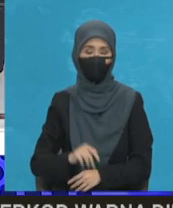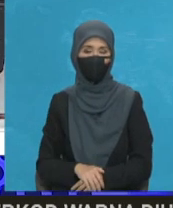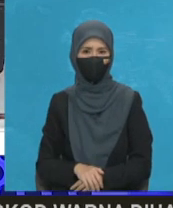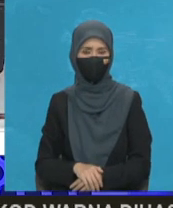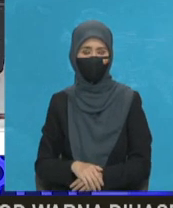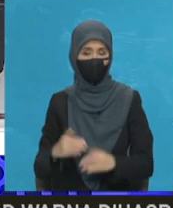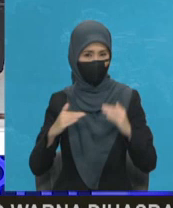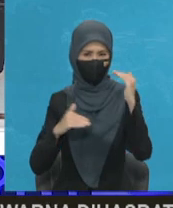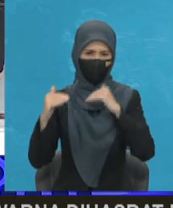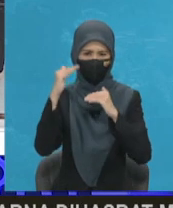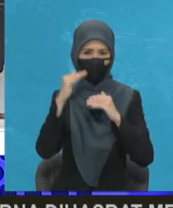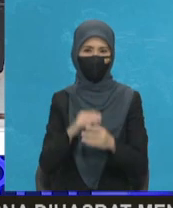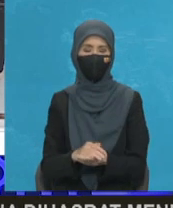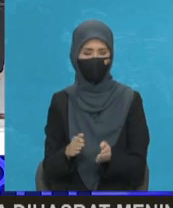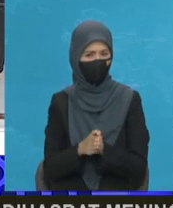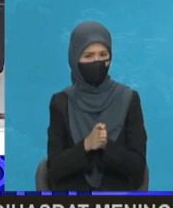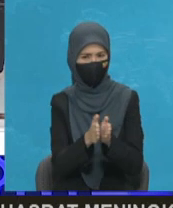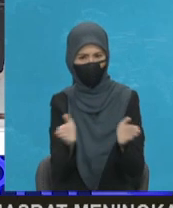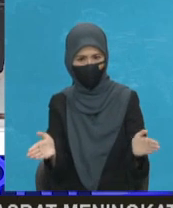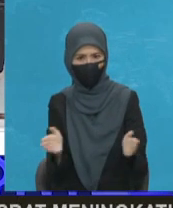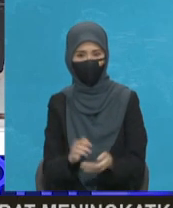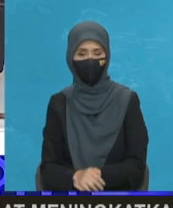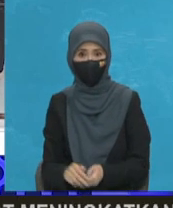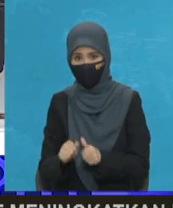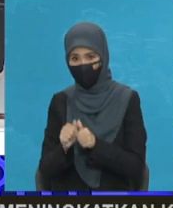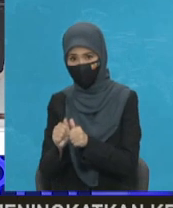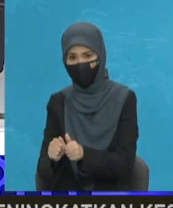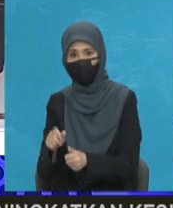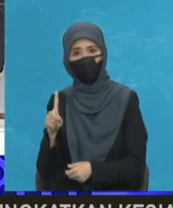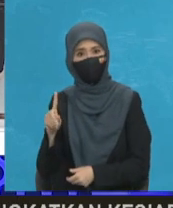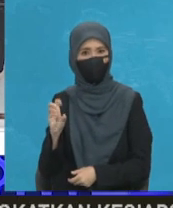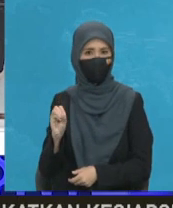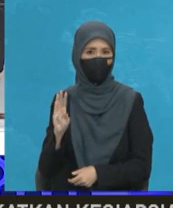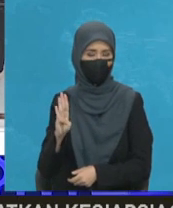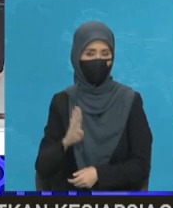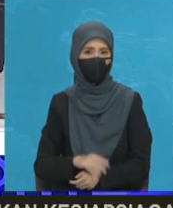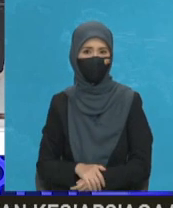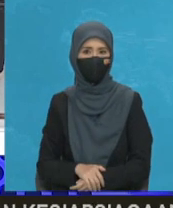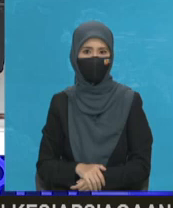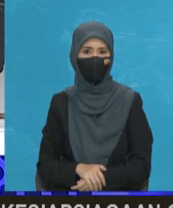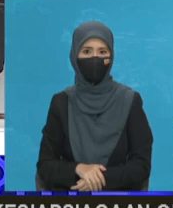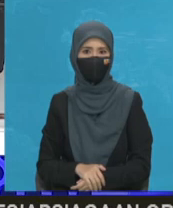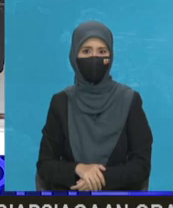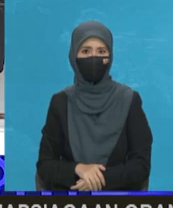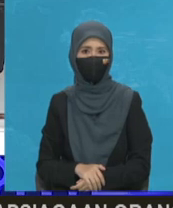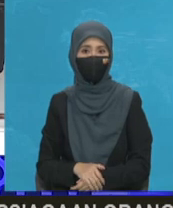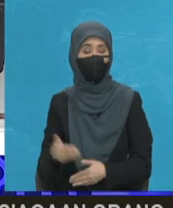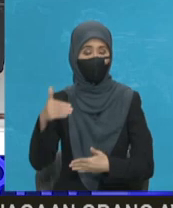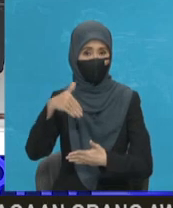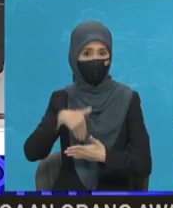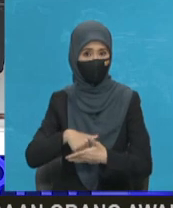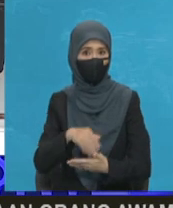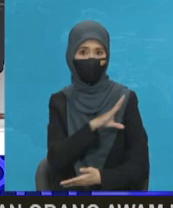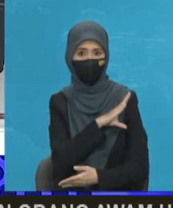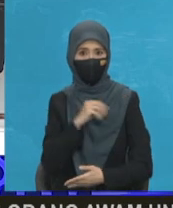pembinaan dan pengembangan bahasa disertai a450 orang terdiri daripada pemakalah dari dalam dan luar